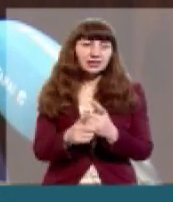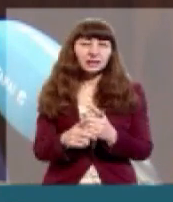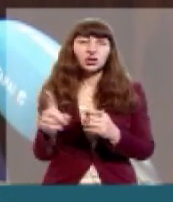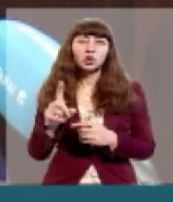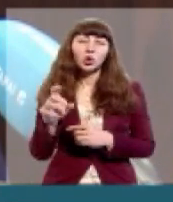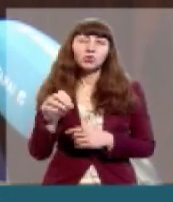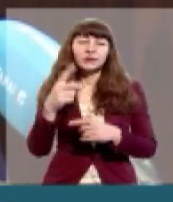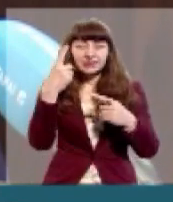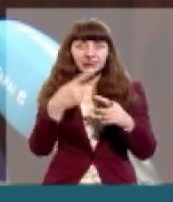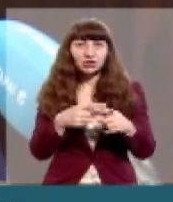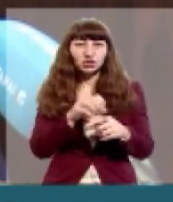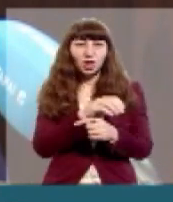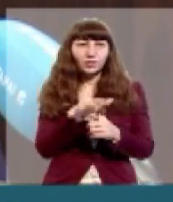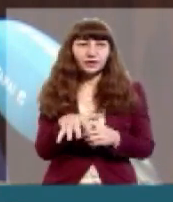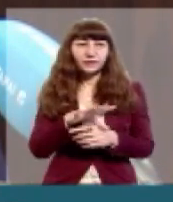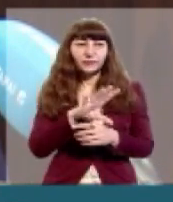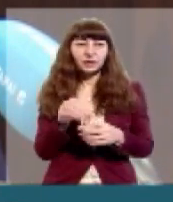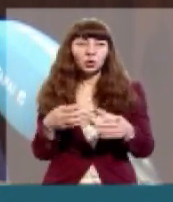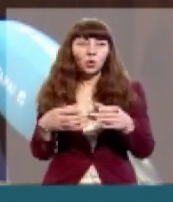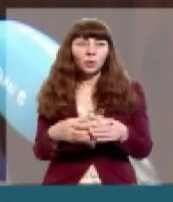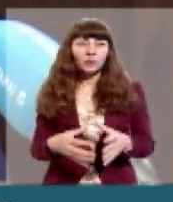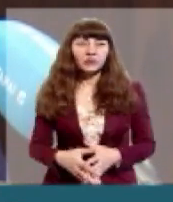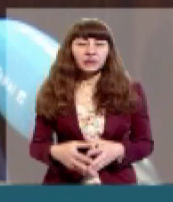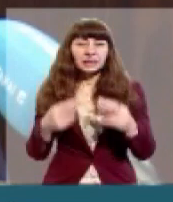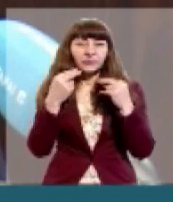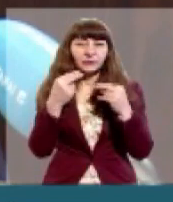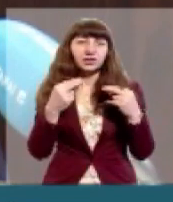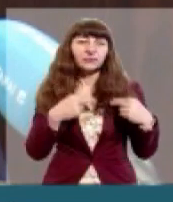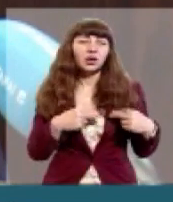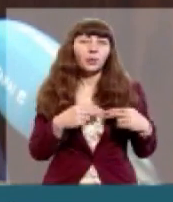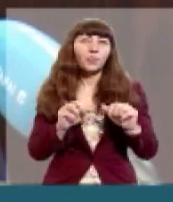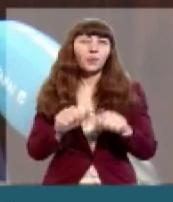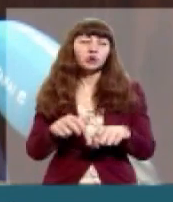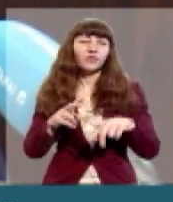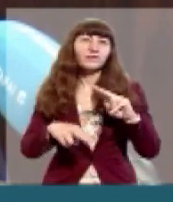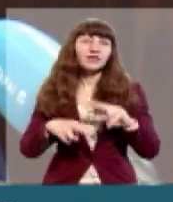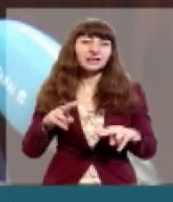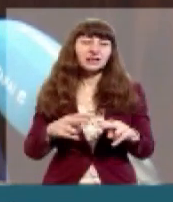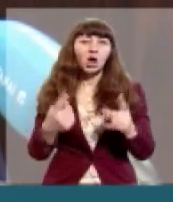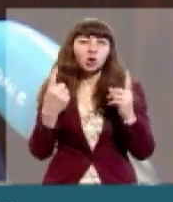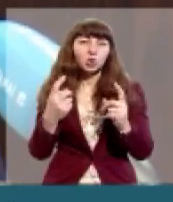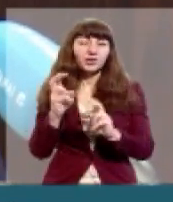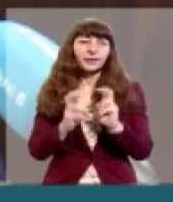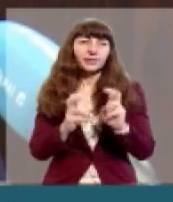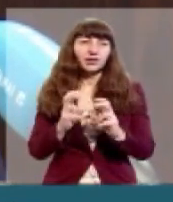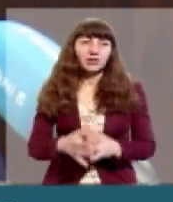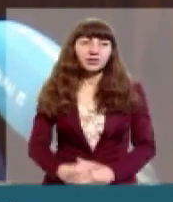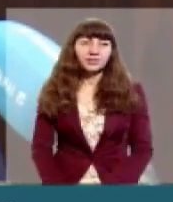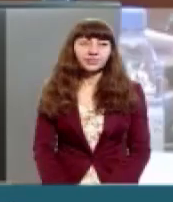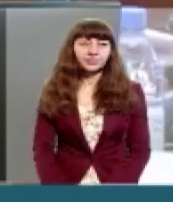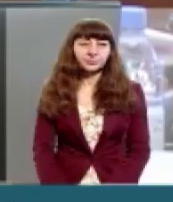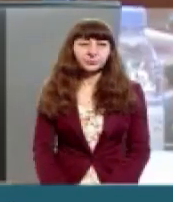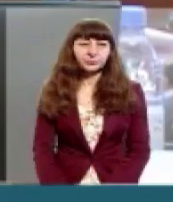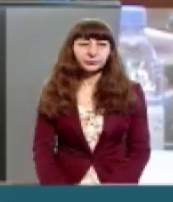технического обслуживания. Ну, весь комплекс такой эффективной работы можно выстроить на крупных промышленных